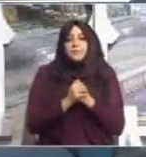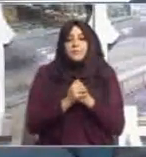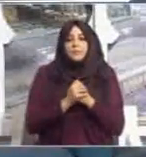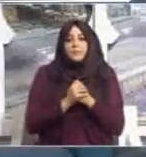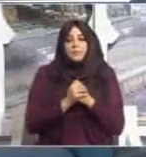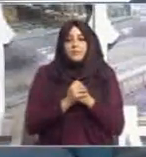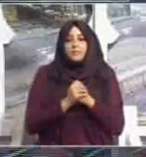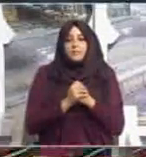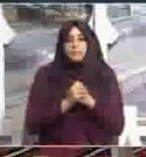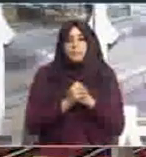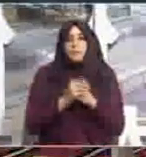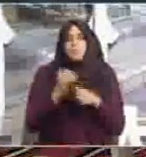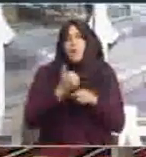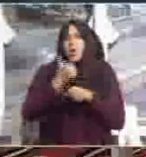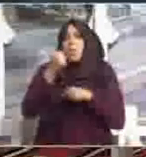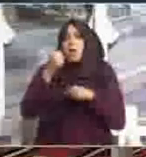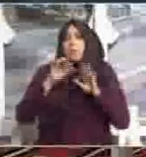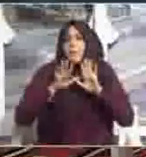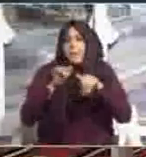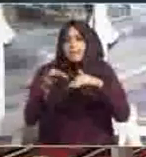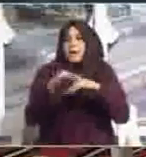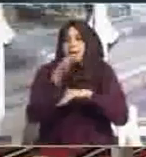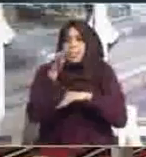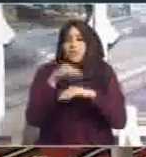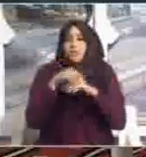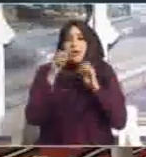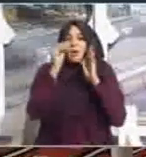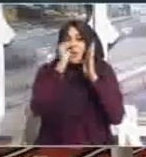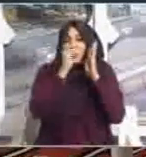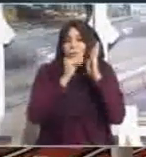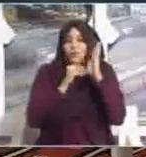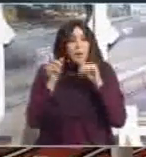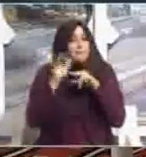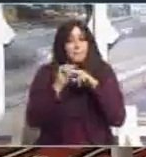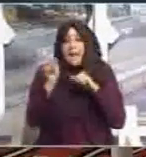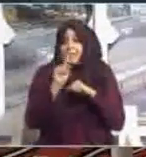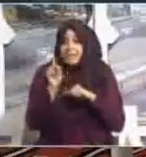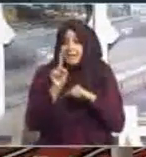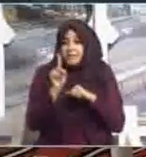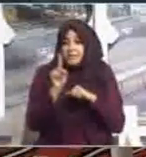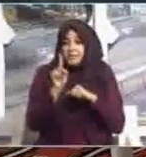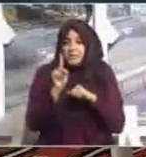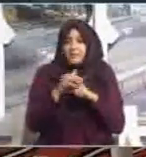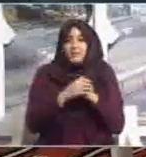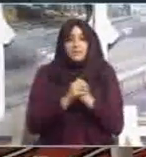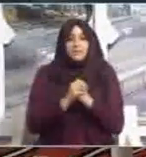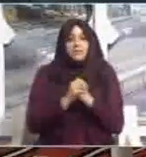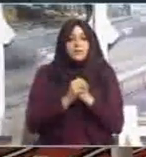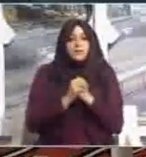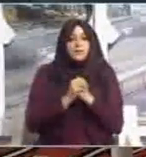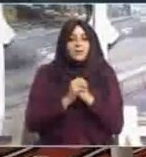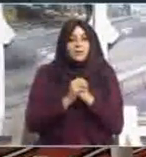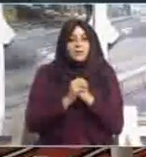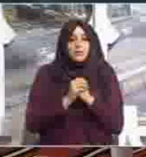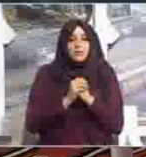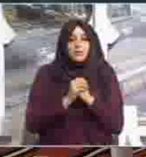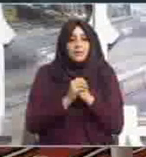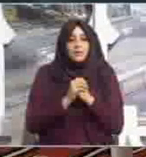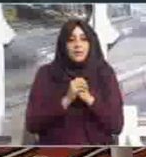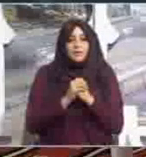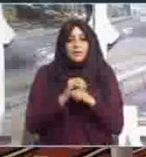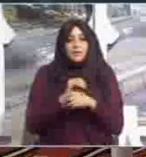ايا من بعد قعدنا واحد العام ولا هذوك الشروط اللي شرطهم ما دارتهمش. طيب. صح كيما